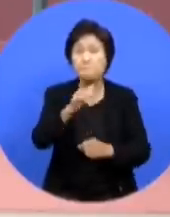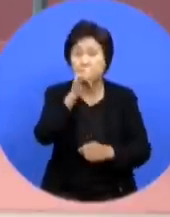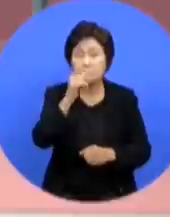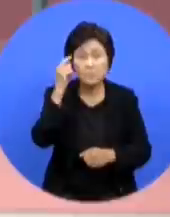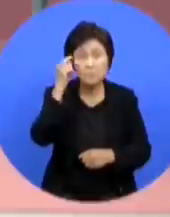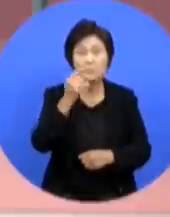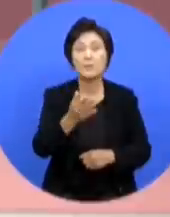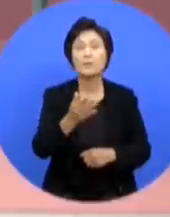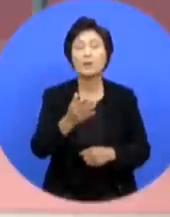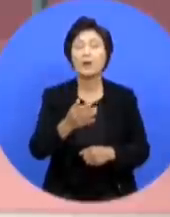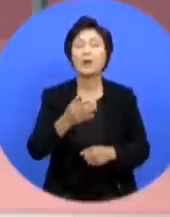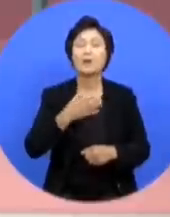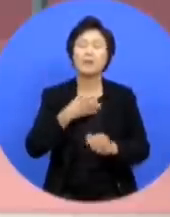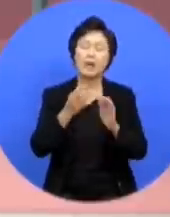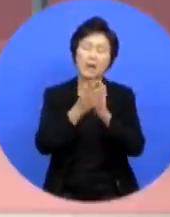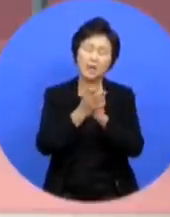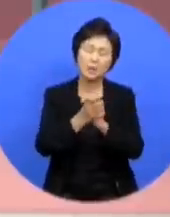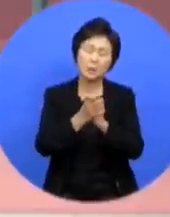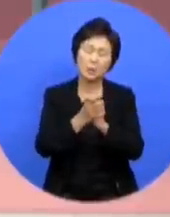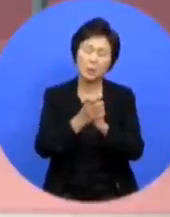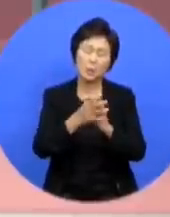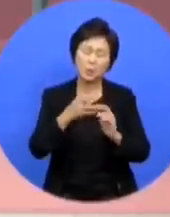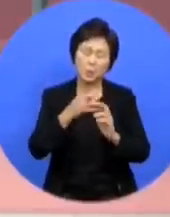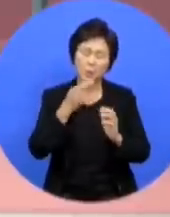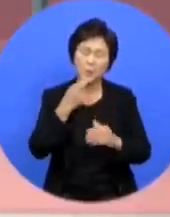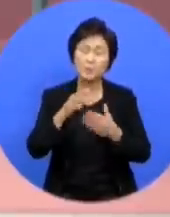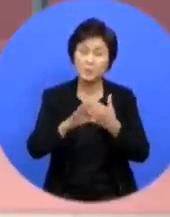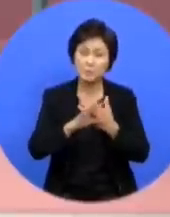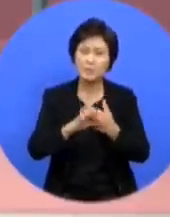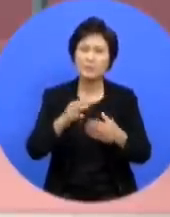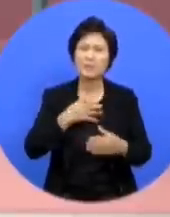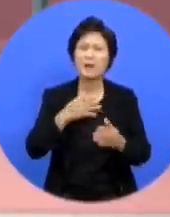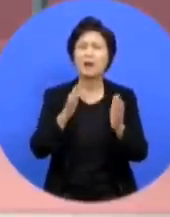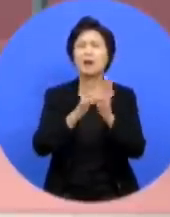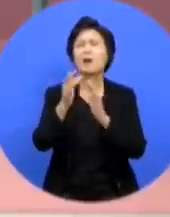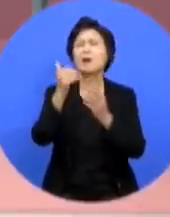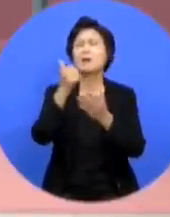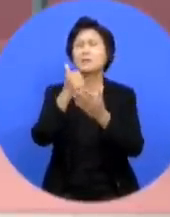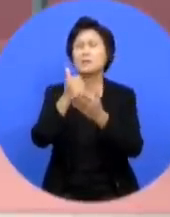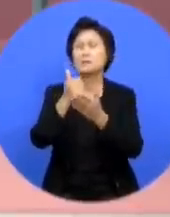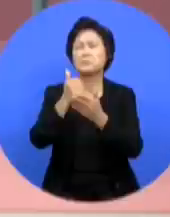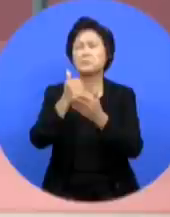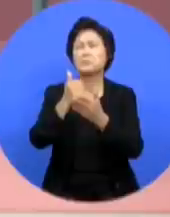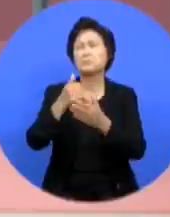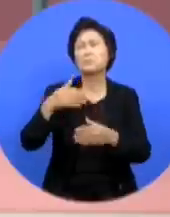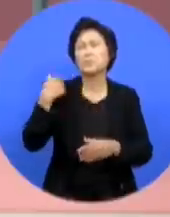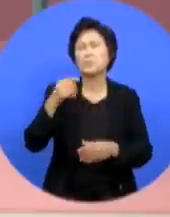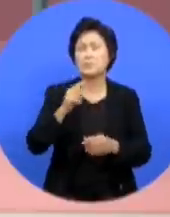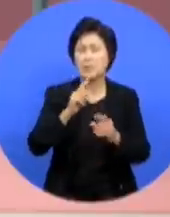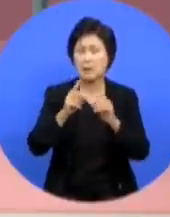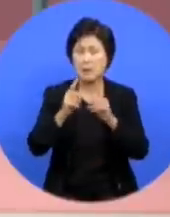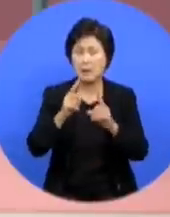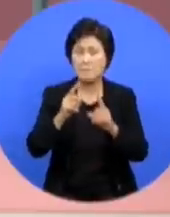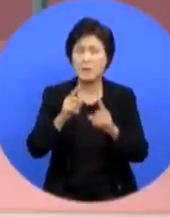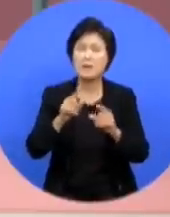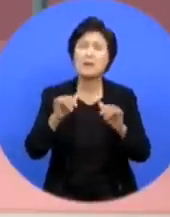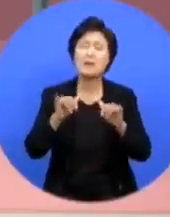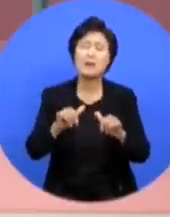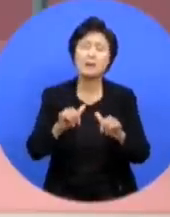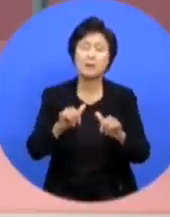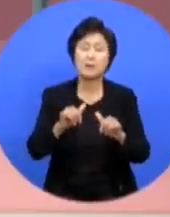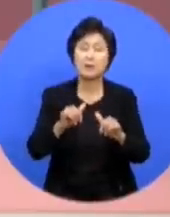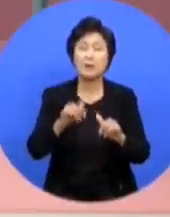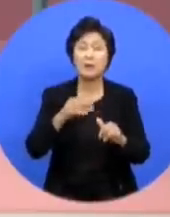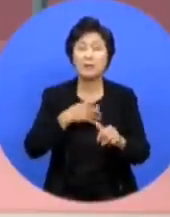같아서 그래서 기도했다고. 그런데 기도하면서 가장 마음의 공포감은